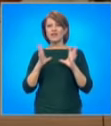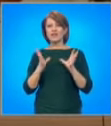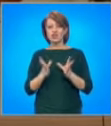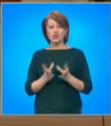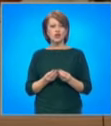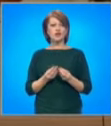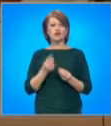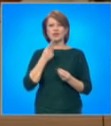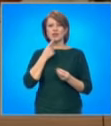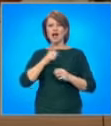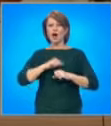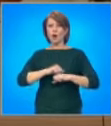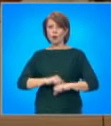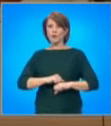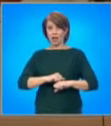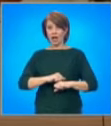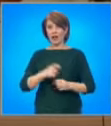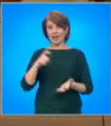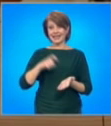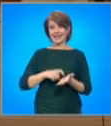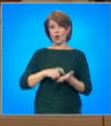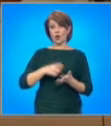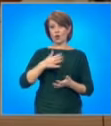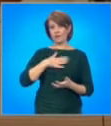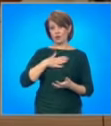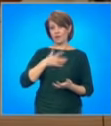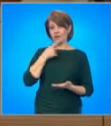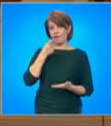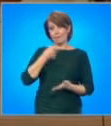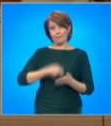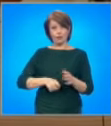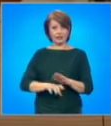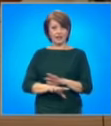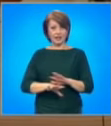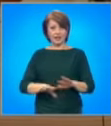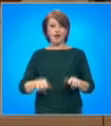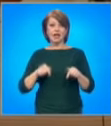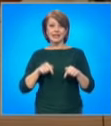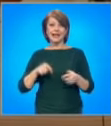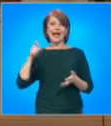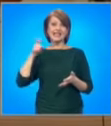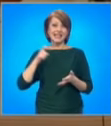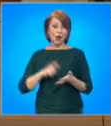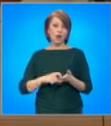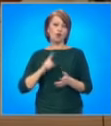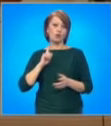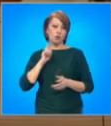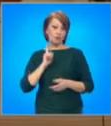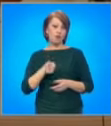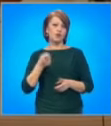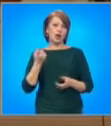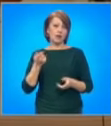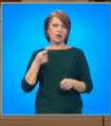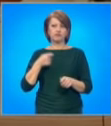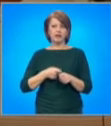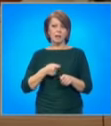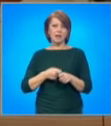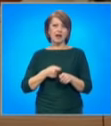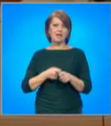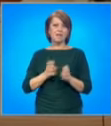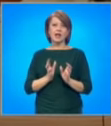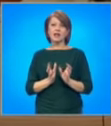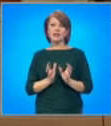като общината е законен собственик, напълно потвърдено. И сега вече можем законно да пристъпим към